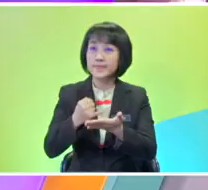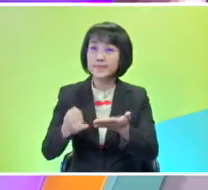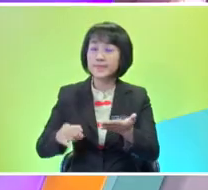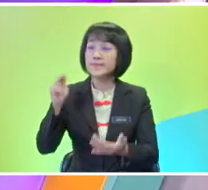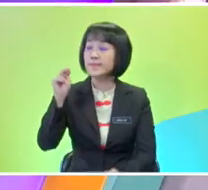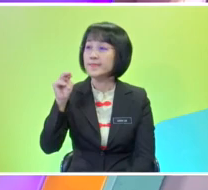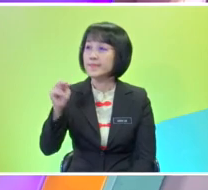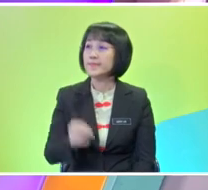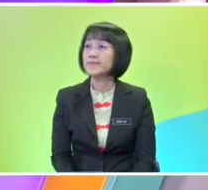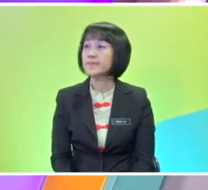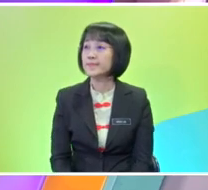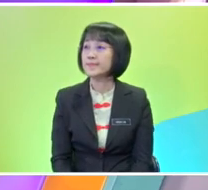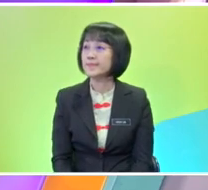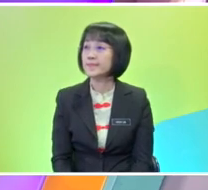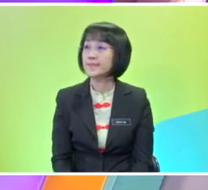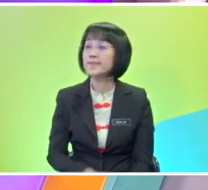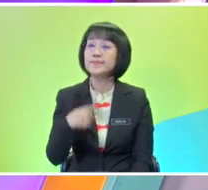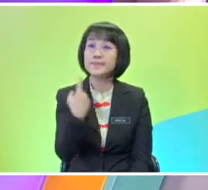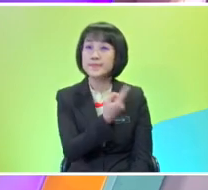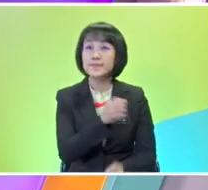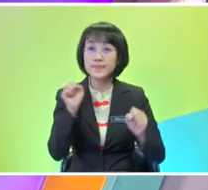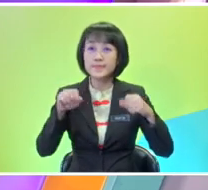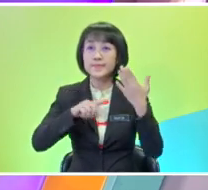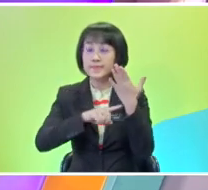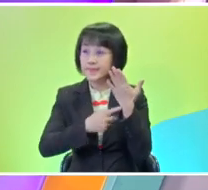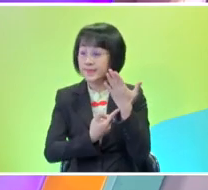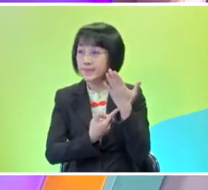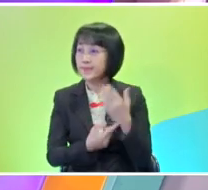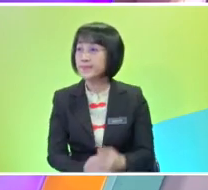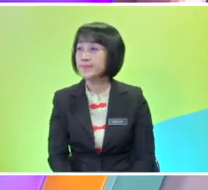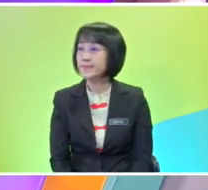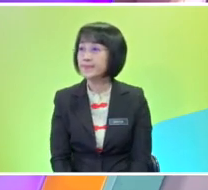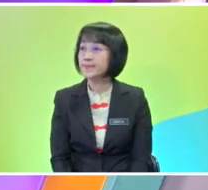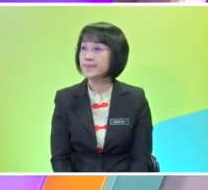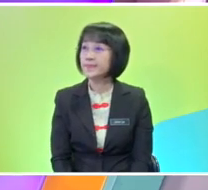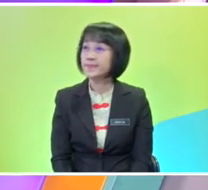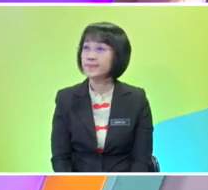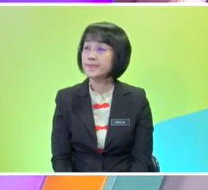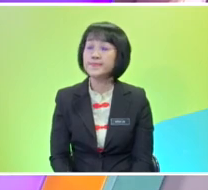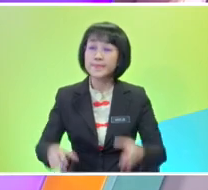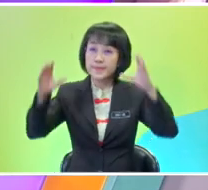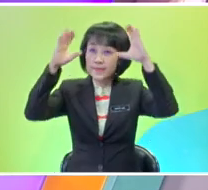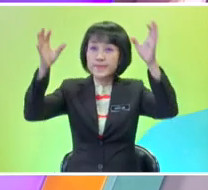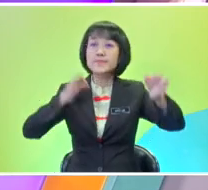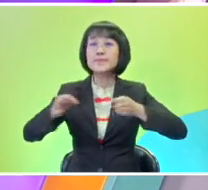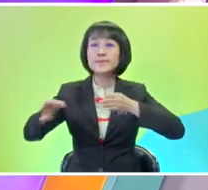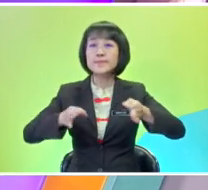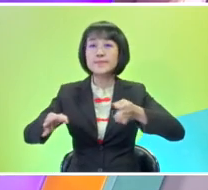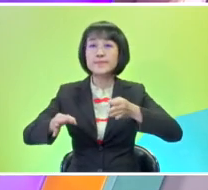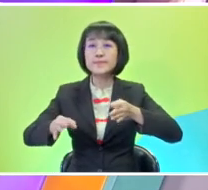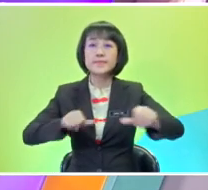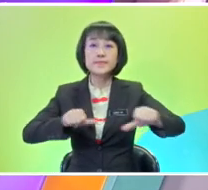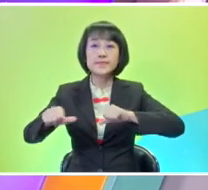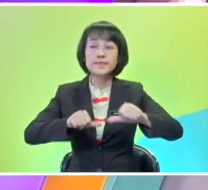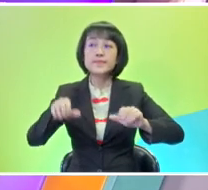memulihkan kita punya activity untuk kita membuat activity menggambar sebelum tukar Oke tiba-tiba menggambar